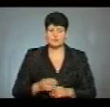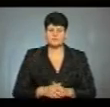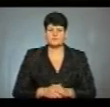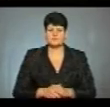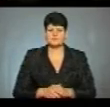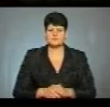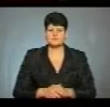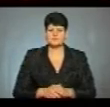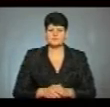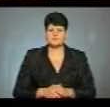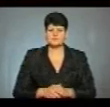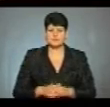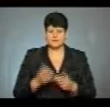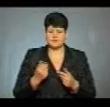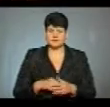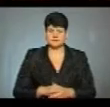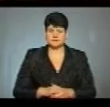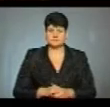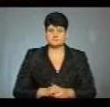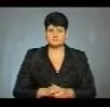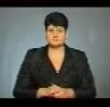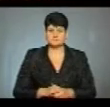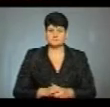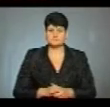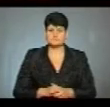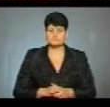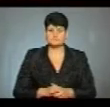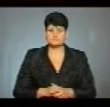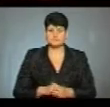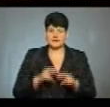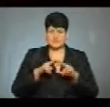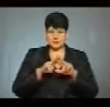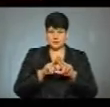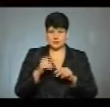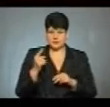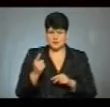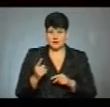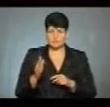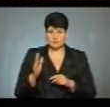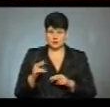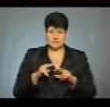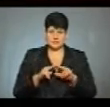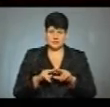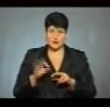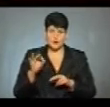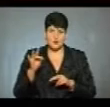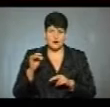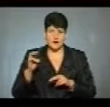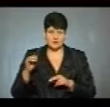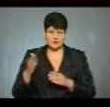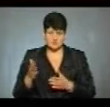зірочку. Так. Бачиш? Зірочку. Буде одна, буде у нас зірочка оранжева, а